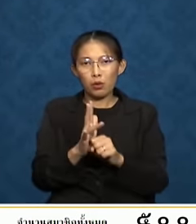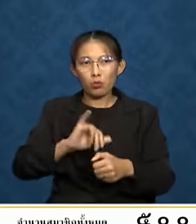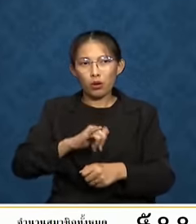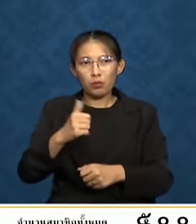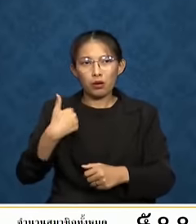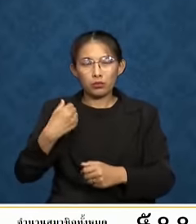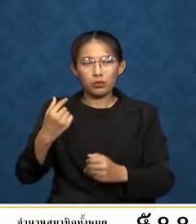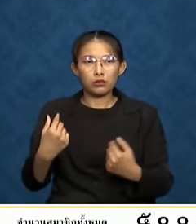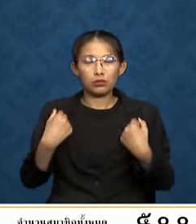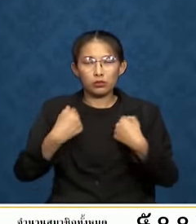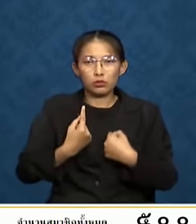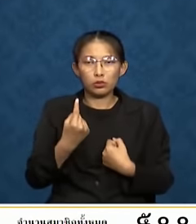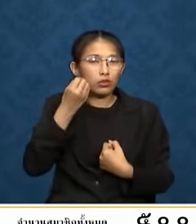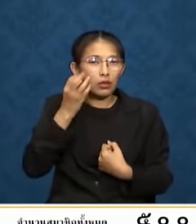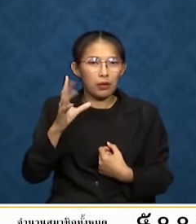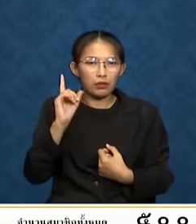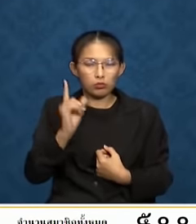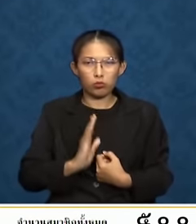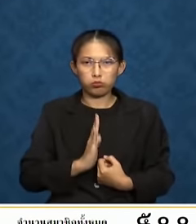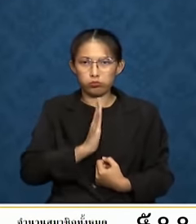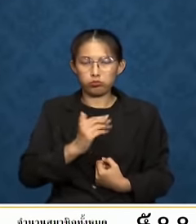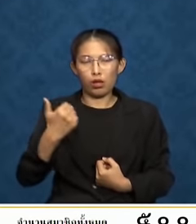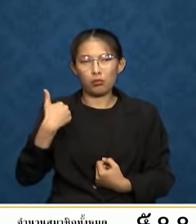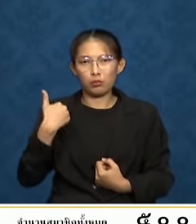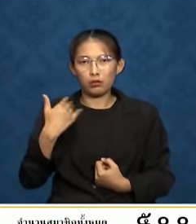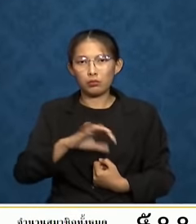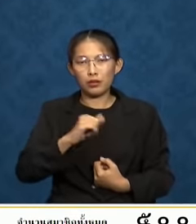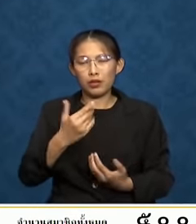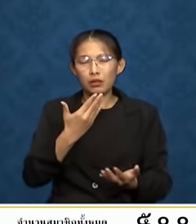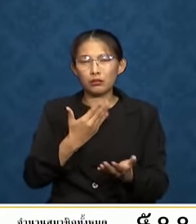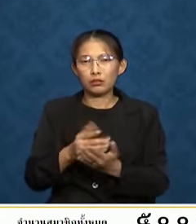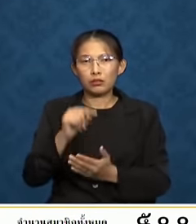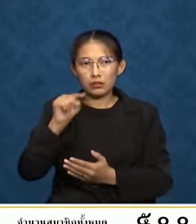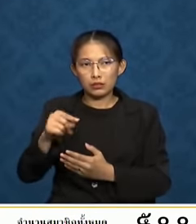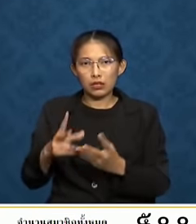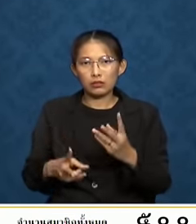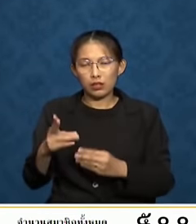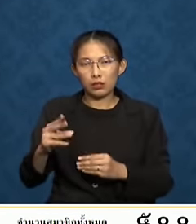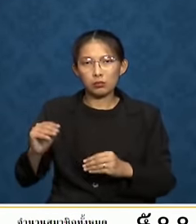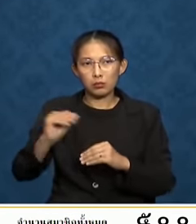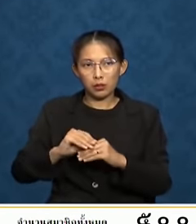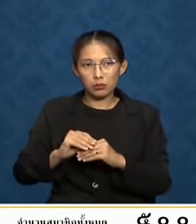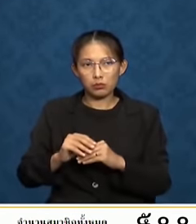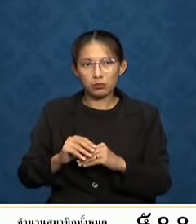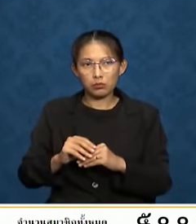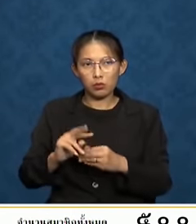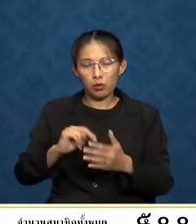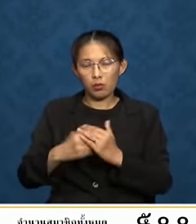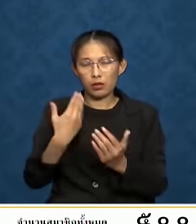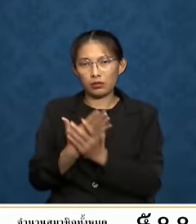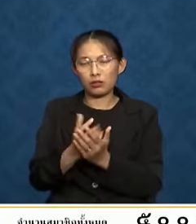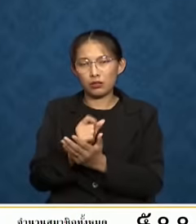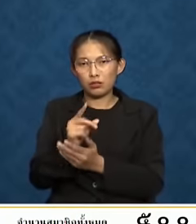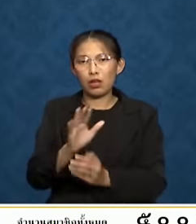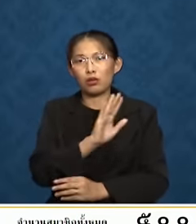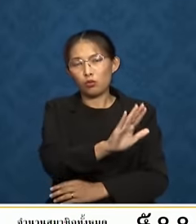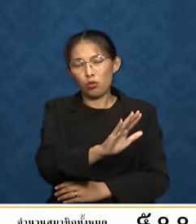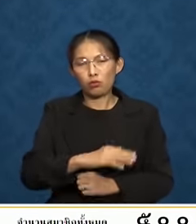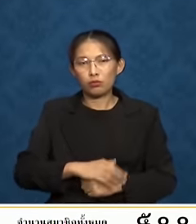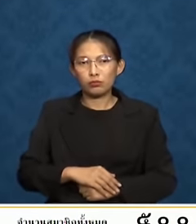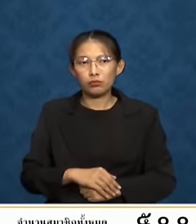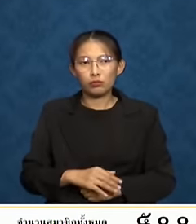กลับบ้านก็เอาโกโกหน่อยก็ไปสั่งตัดเพิ่มสั่งตัดเพิ่มเตอนนี้เป็นค่าใช้จ่าย